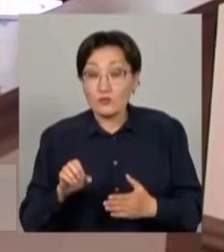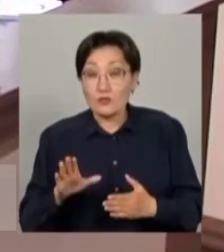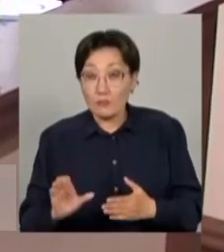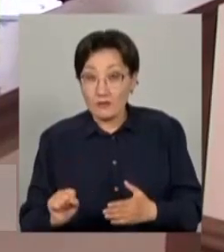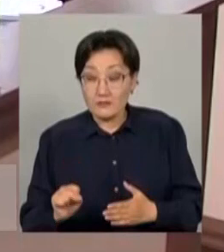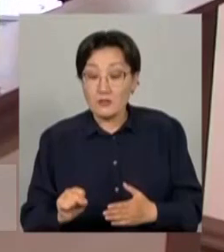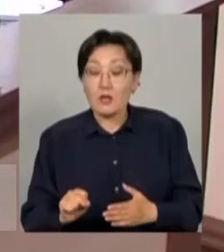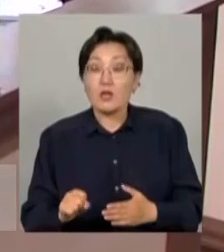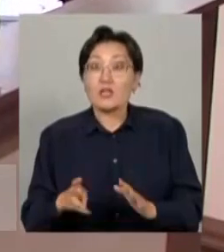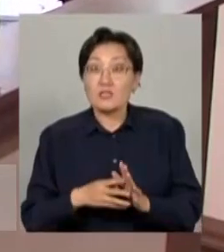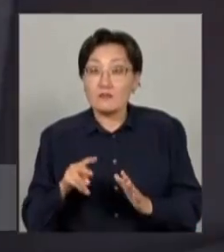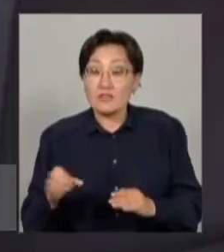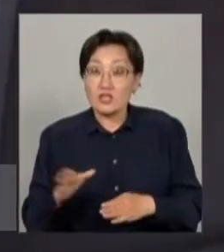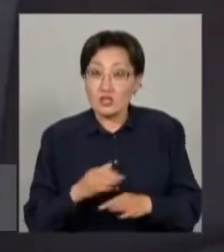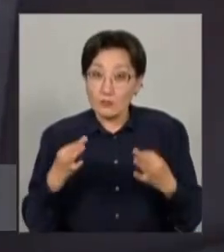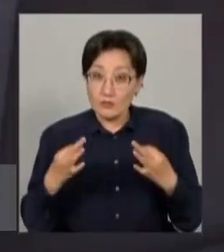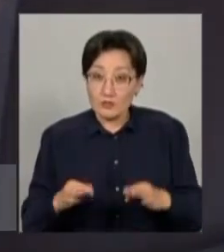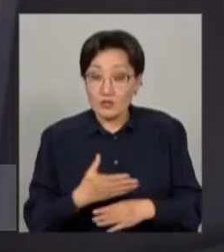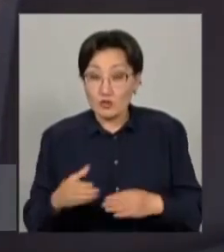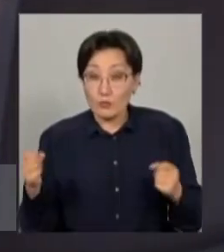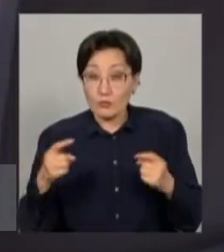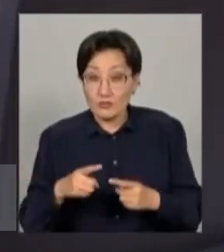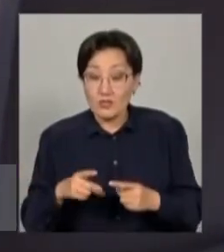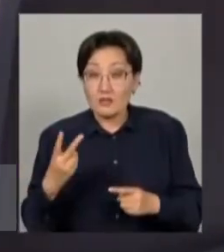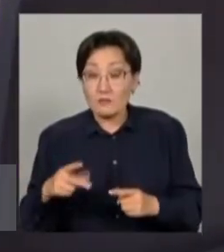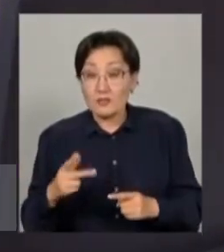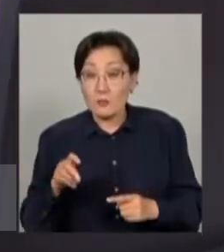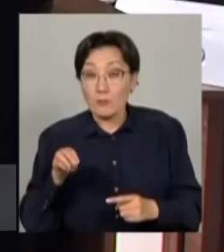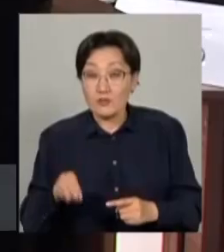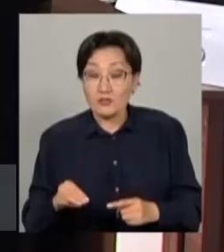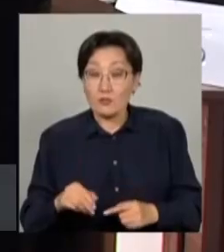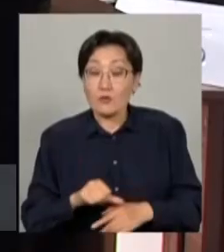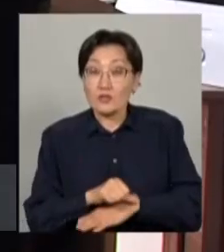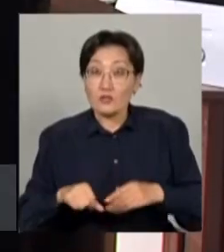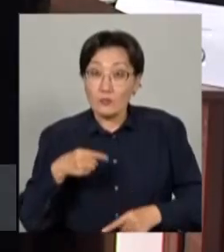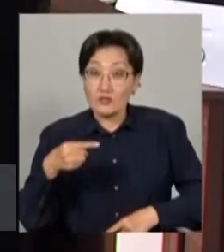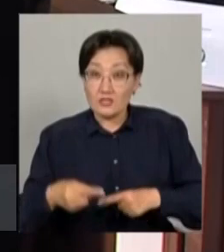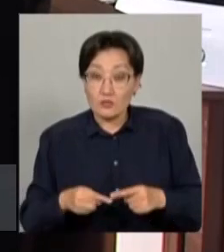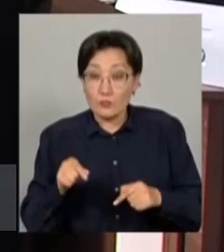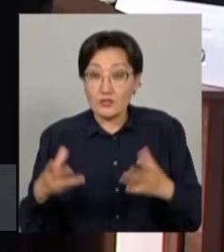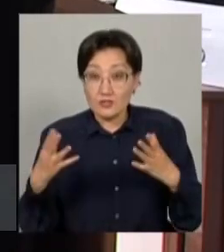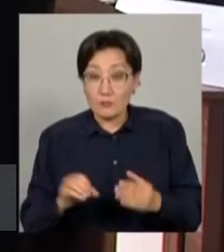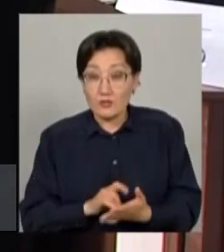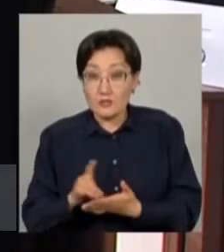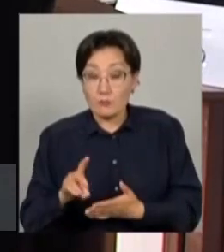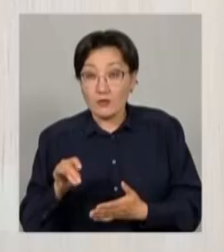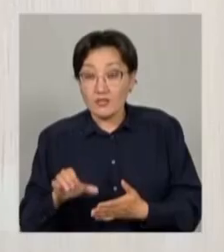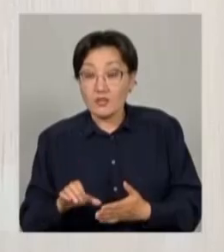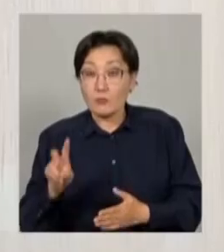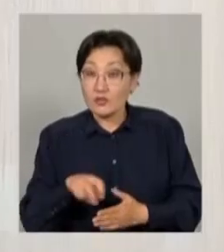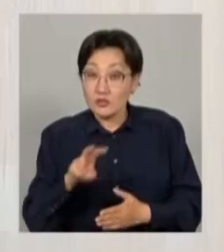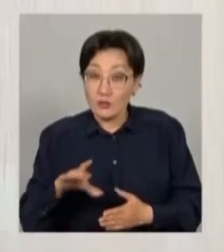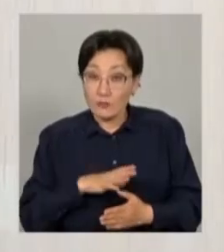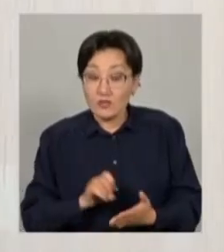Кудибаева 9 лет лишения свободы. Позже выяснилось, что 23 марта он пересек госграницу и в тот же день из аэропорта Манас в